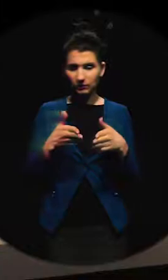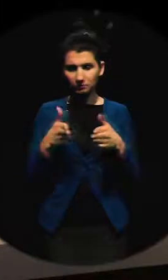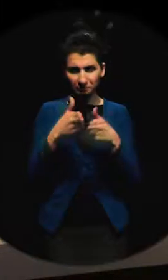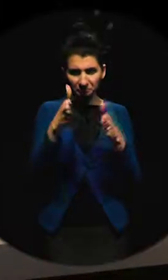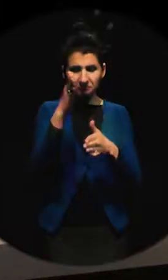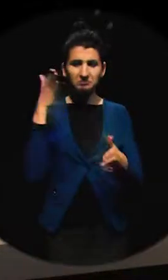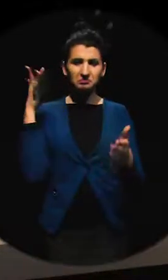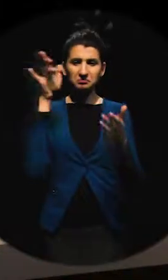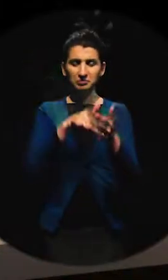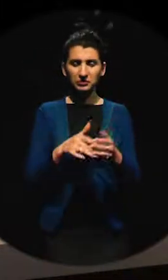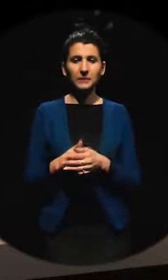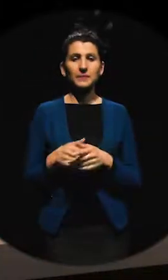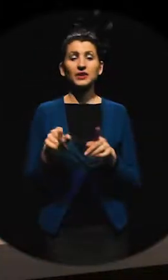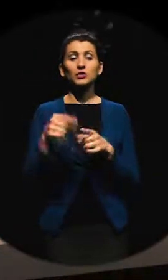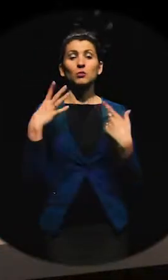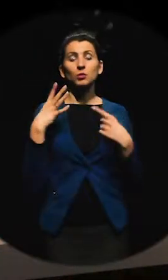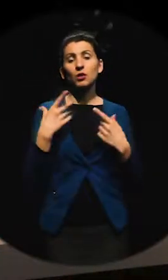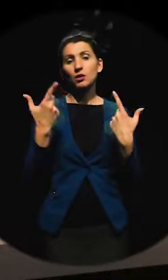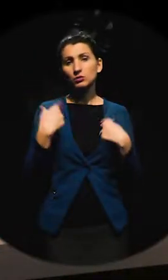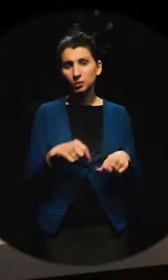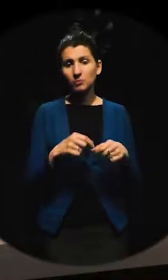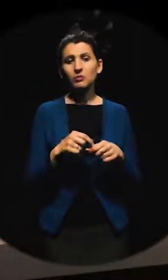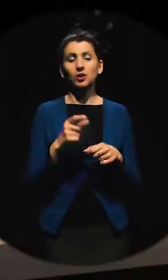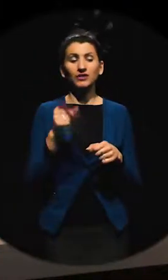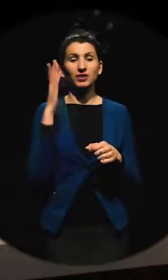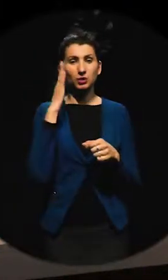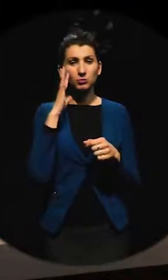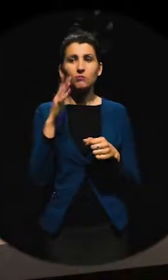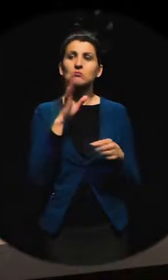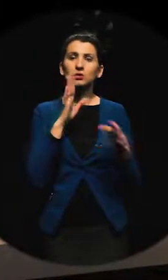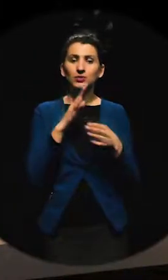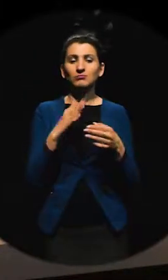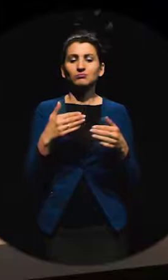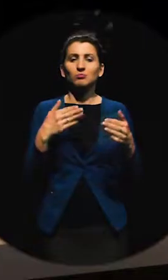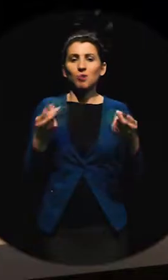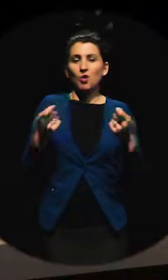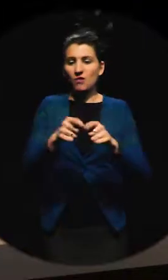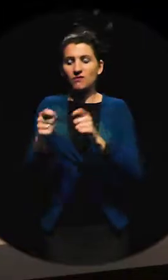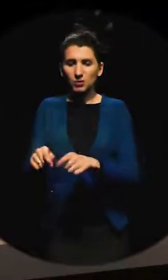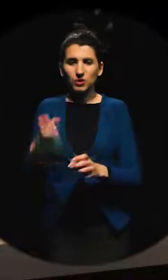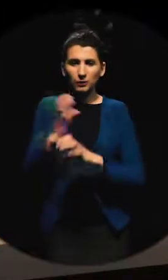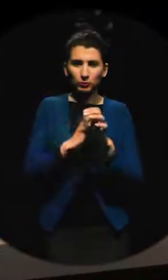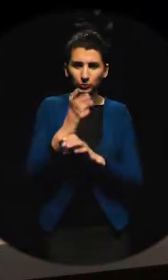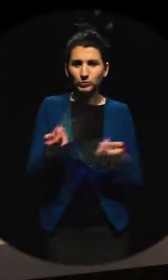poszczególnych miast w Stanach. To były też osoby, które oprócz tego, że blokowały drogi swoim przejazdem, też blokowały autobusy,